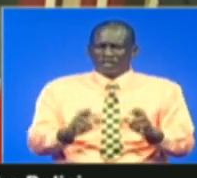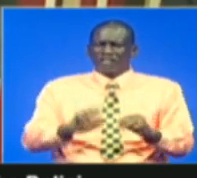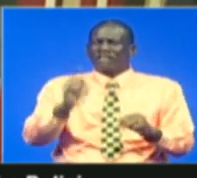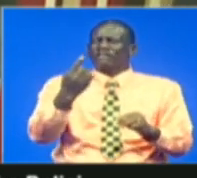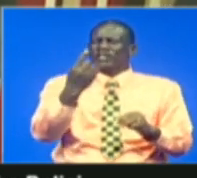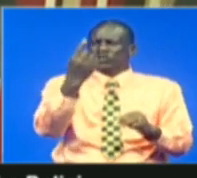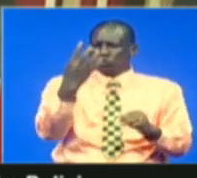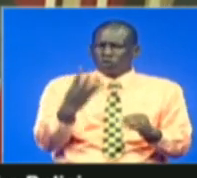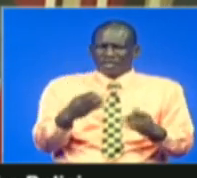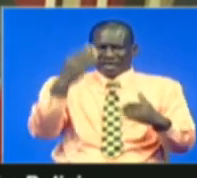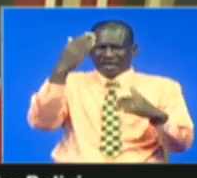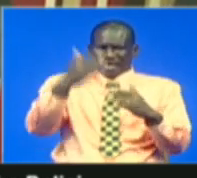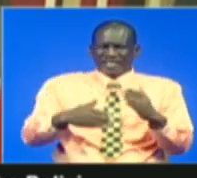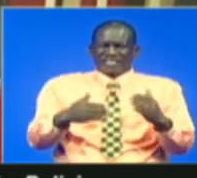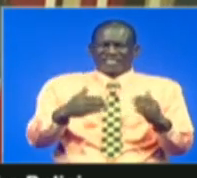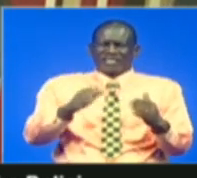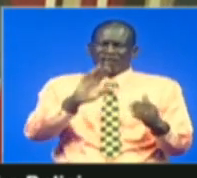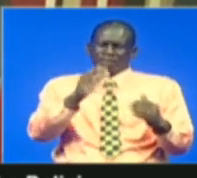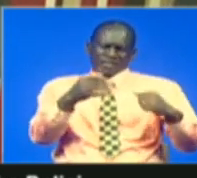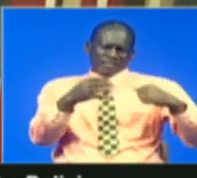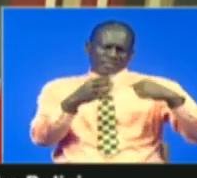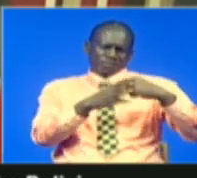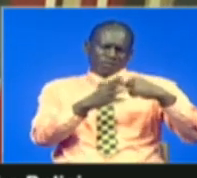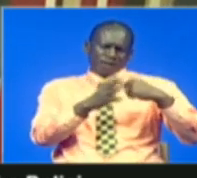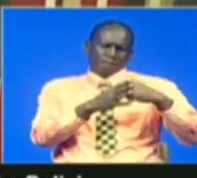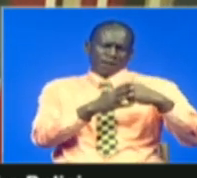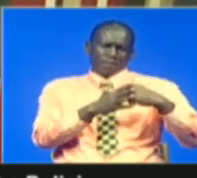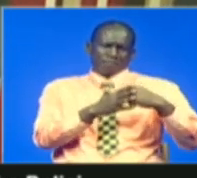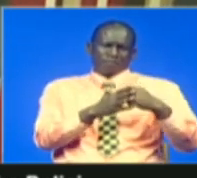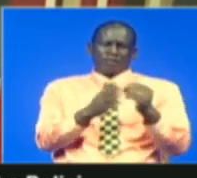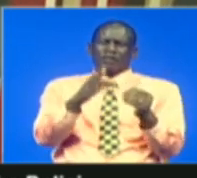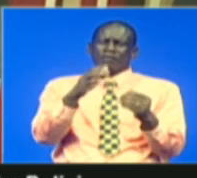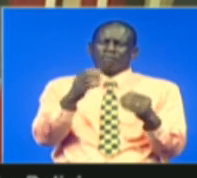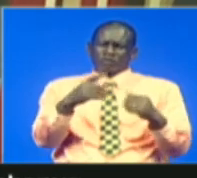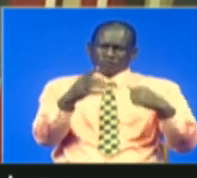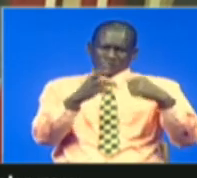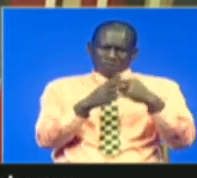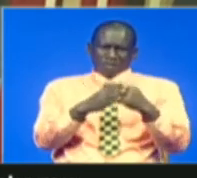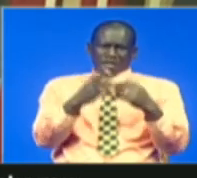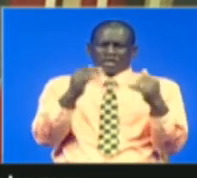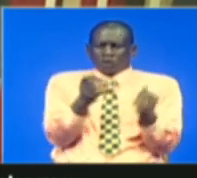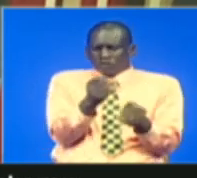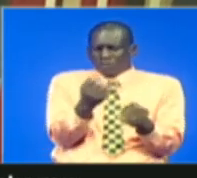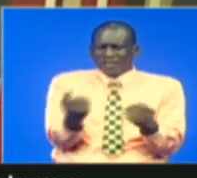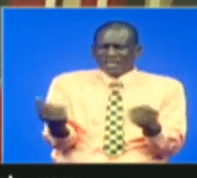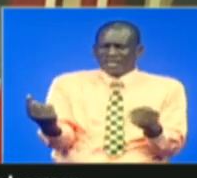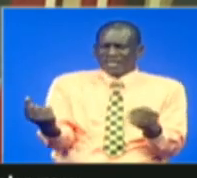quarter ends at the end of September. So since the money came